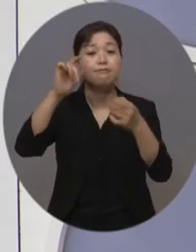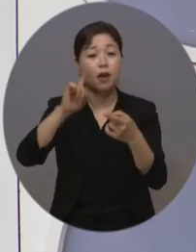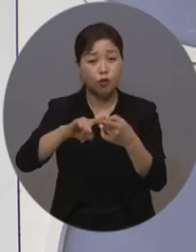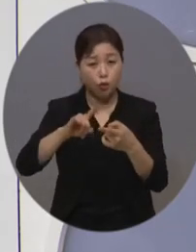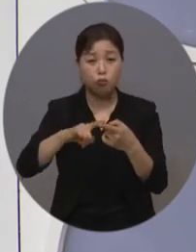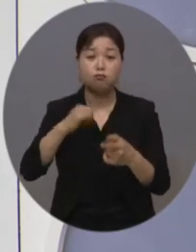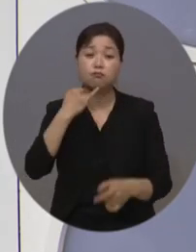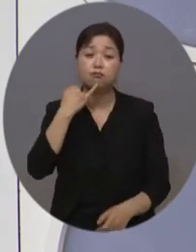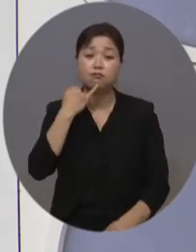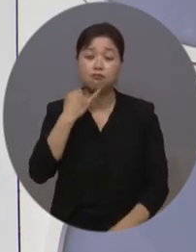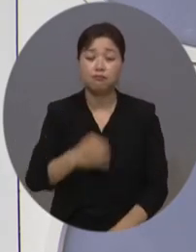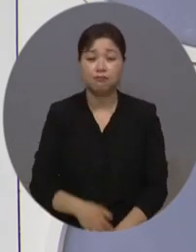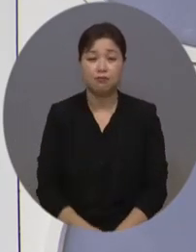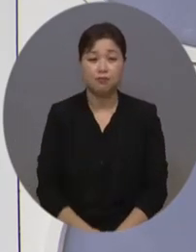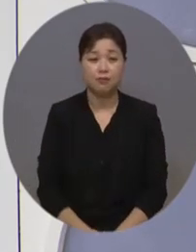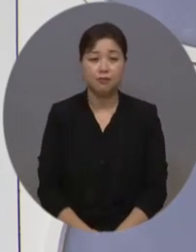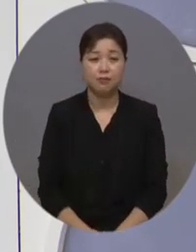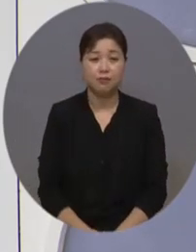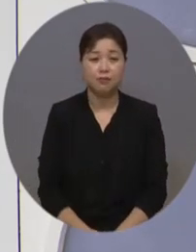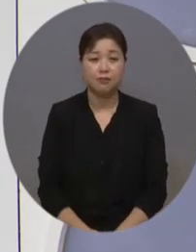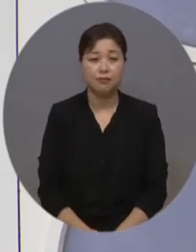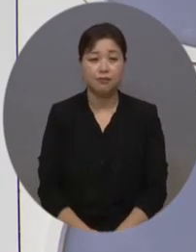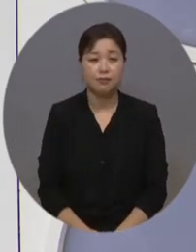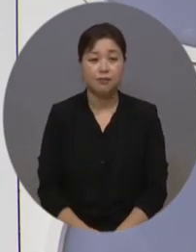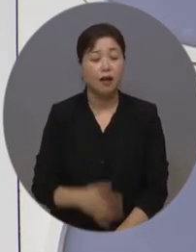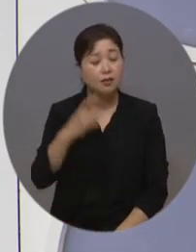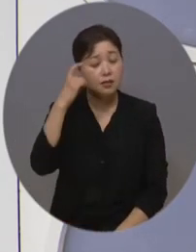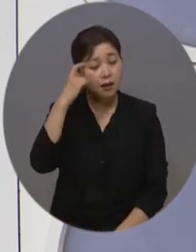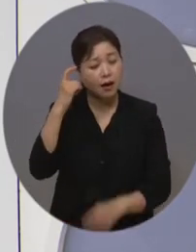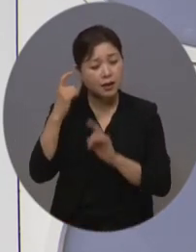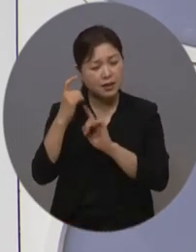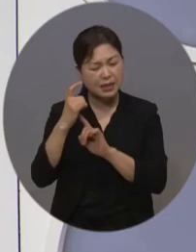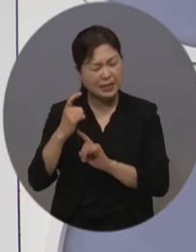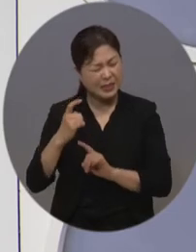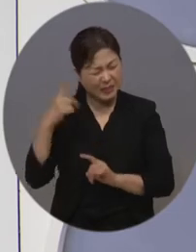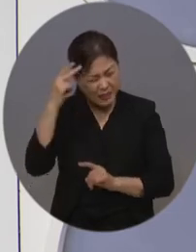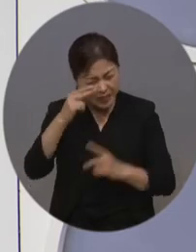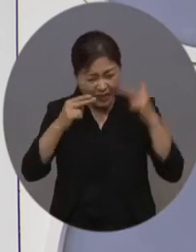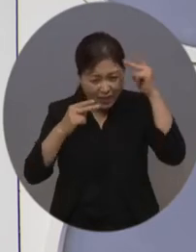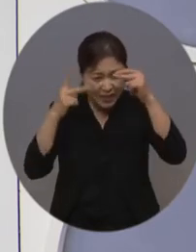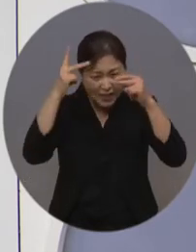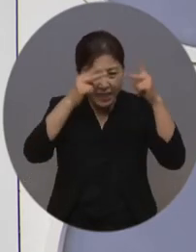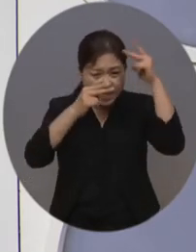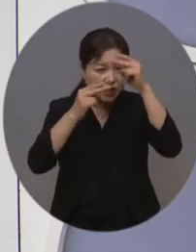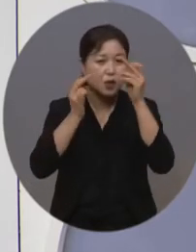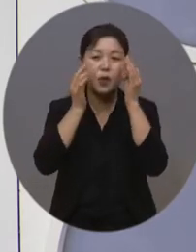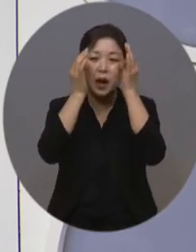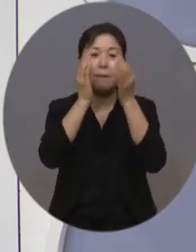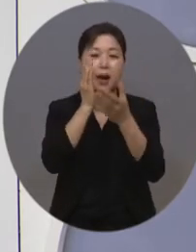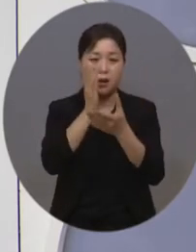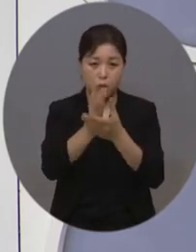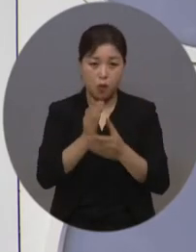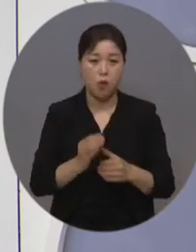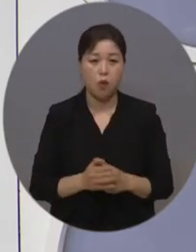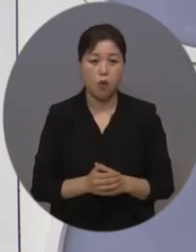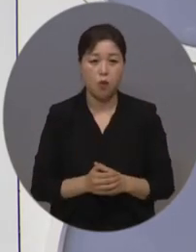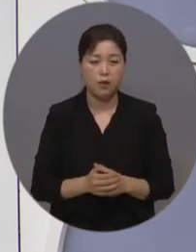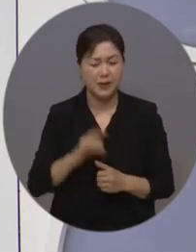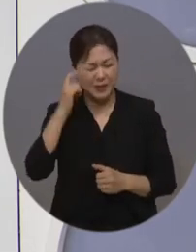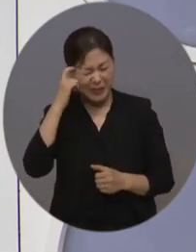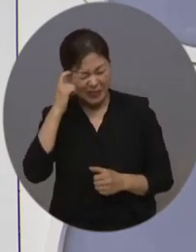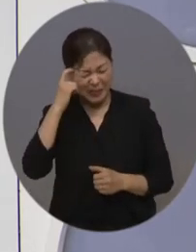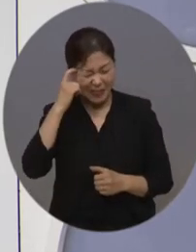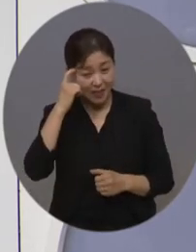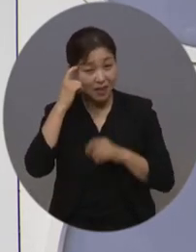이렇게 무슨 생각이든 안 할래고도 하지 말고 또 그렇다고 무슨 특정 생각을 하려고도 하지